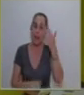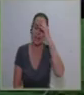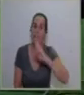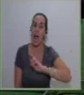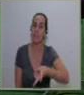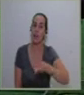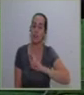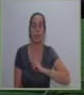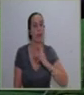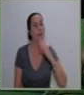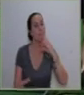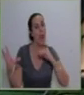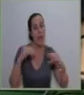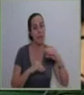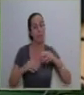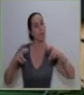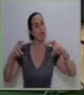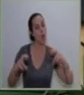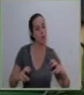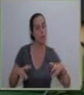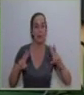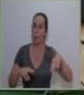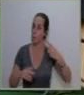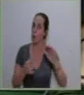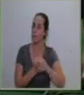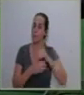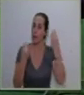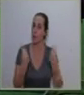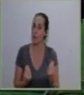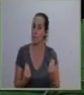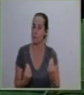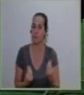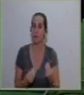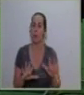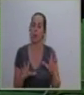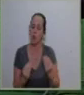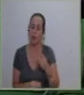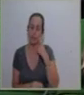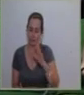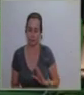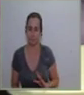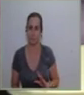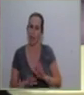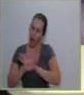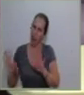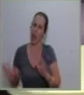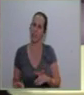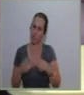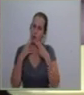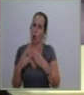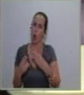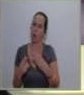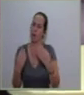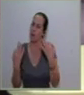את השני ולדבר, ואם משיבים אותם, הם יכולים להיות חברים הכי טובים. טוב, נראה. אוקיי, נוראי, חלס. אתה רואה, היא עונה לך